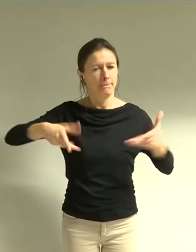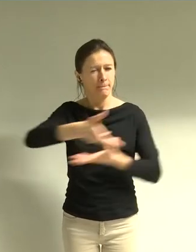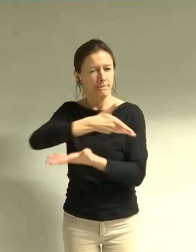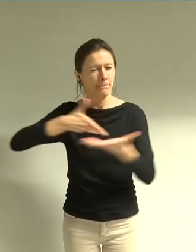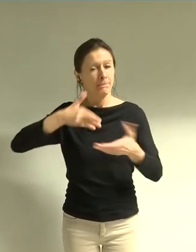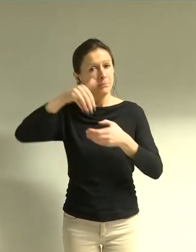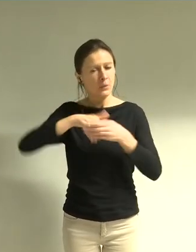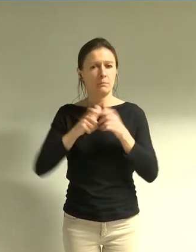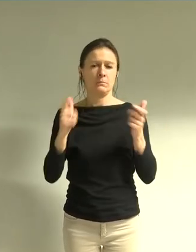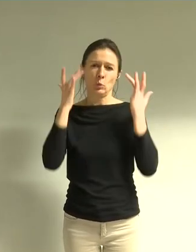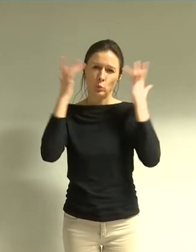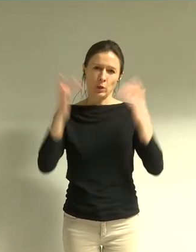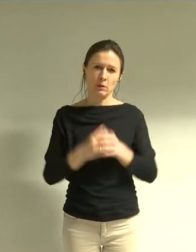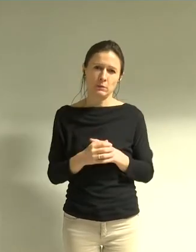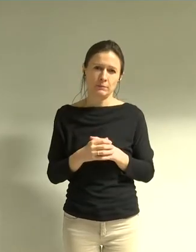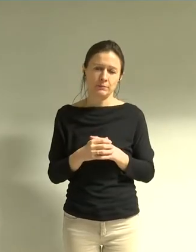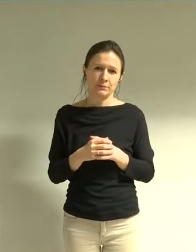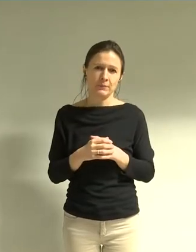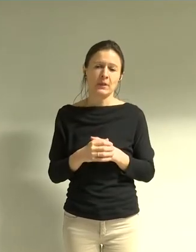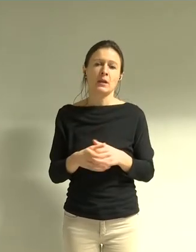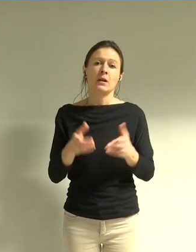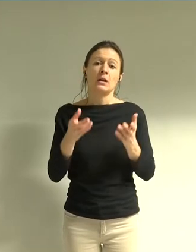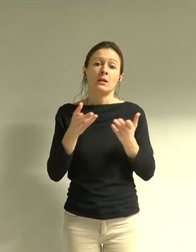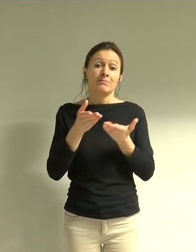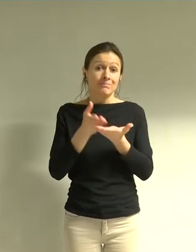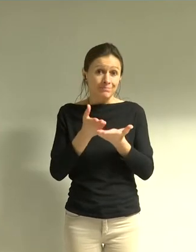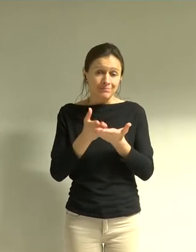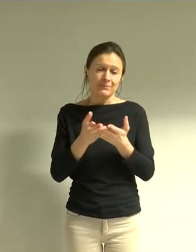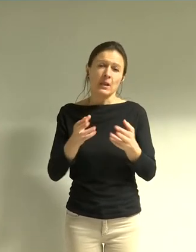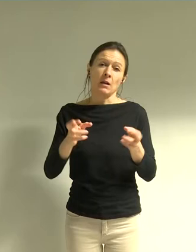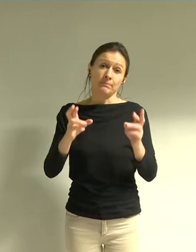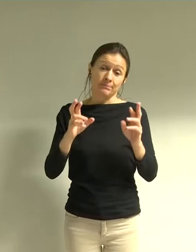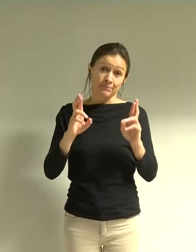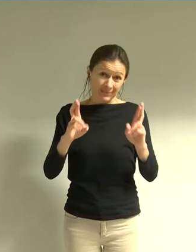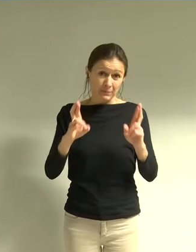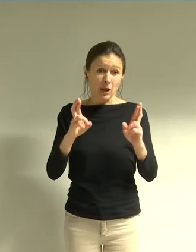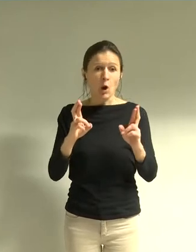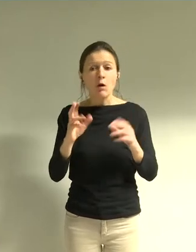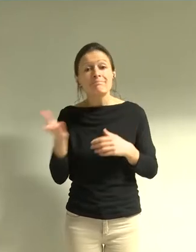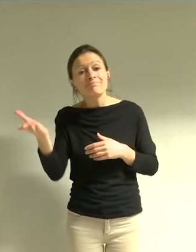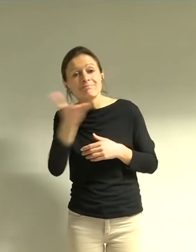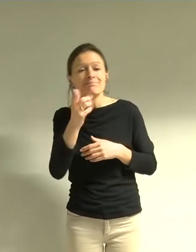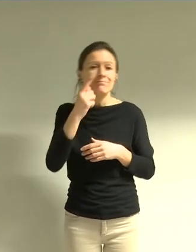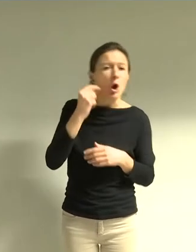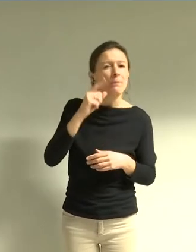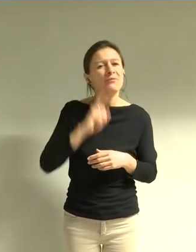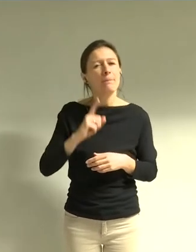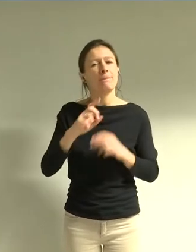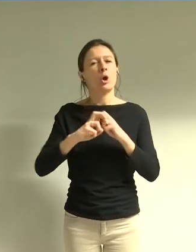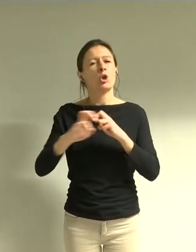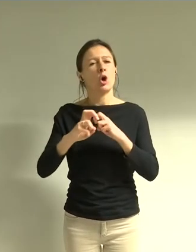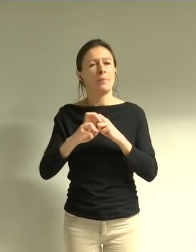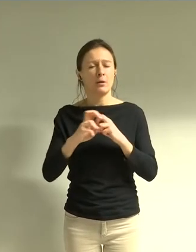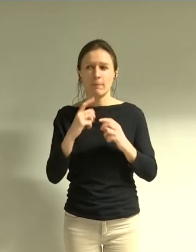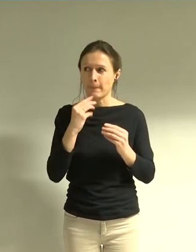culturelle nous espérons ce faisant contribuer à nourrir l'appétence des grenobloise et des grenoblois à faire ensemble à innover